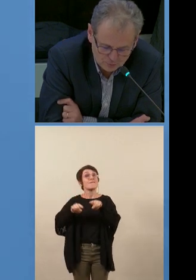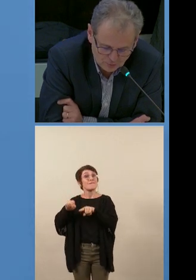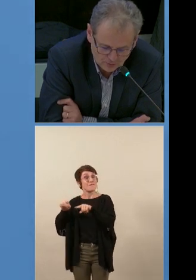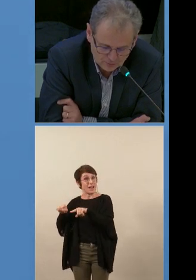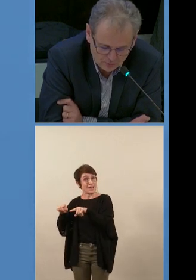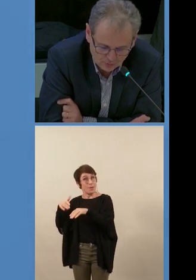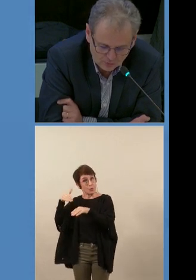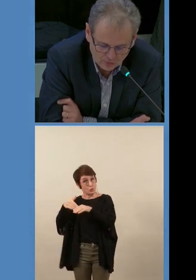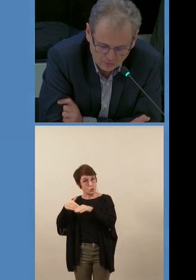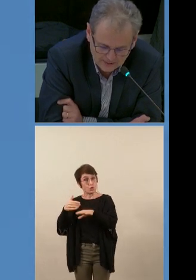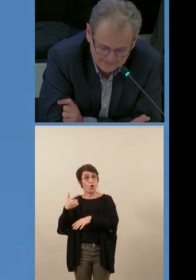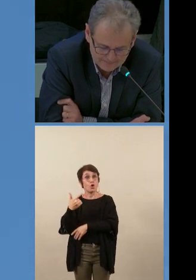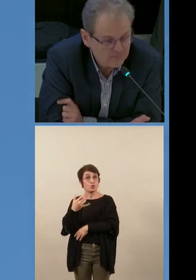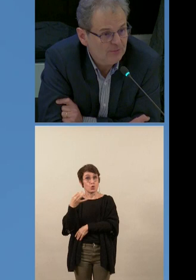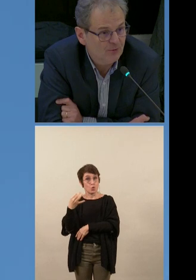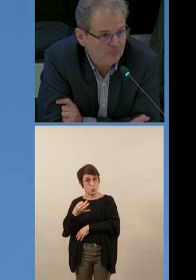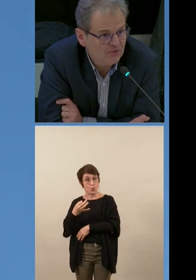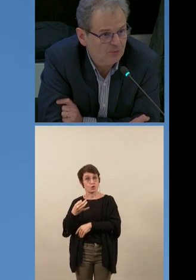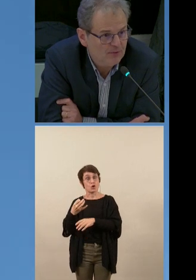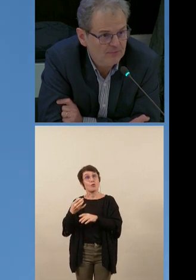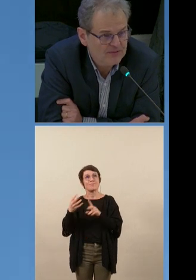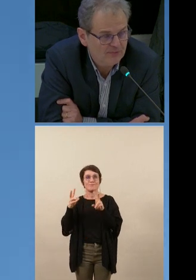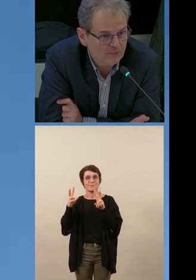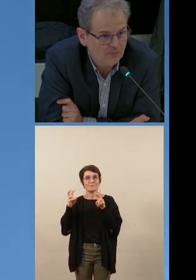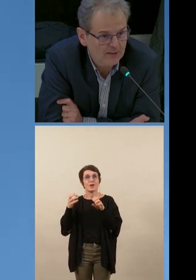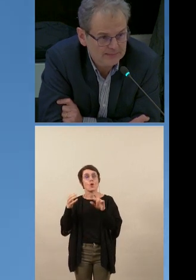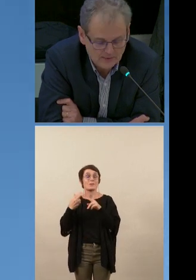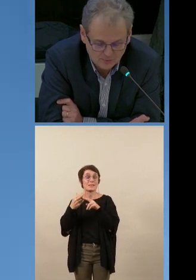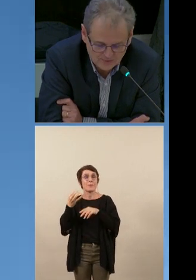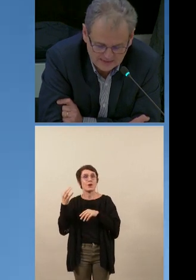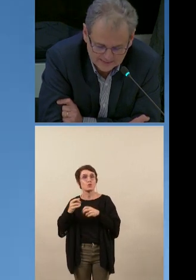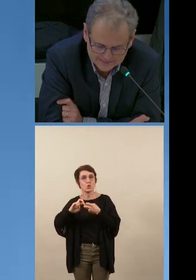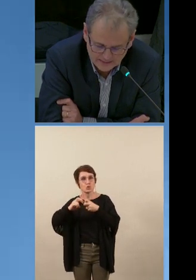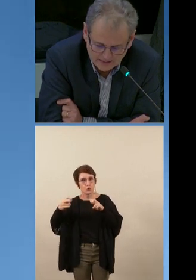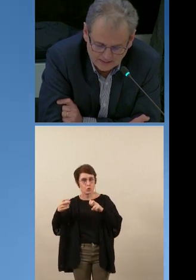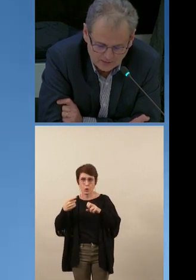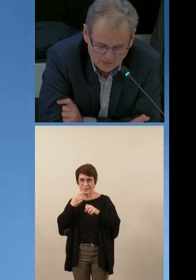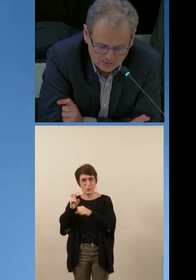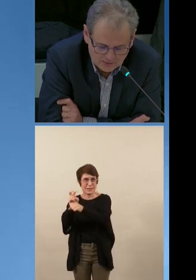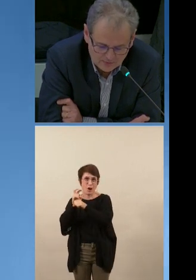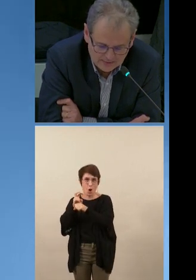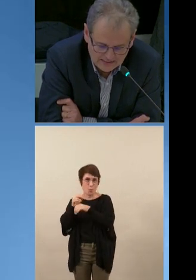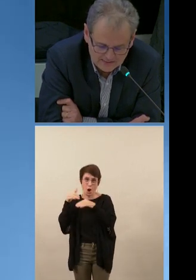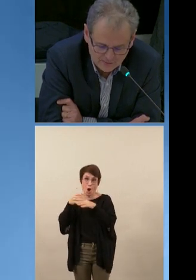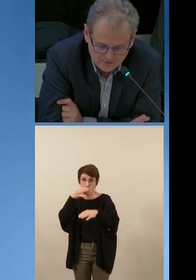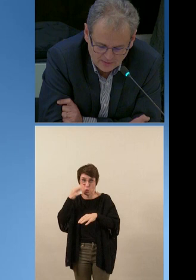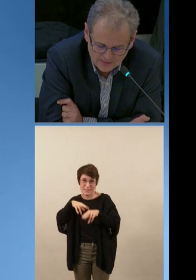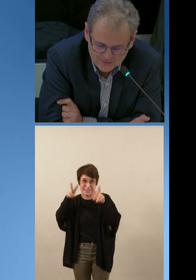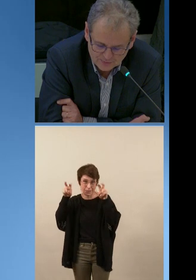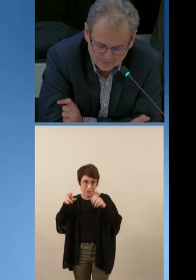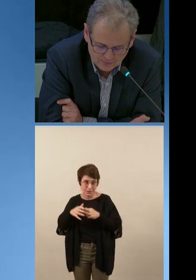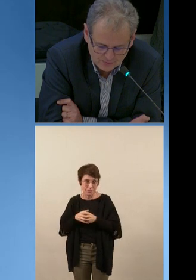2 % de taux structurés qui peuvent poser problème c'est les femux emprints toxiqu alors il existe une